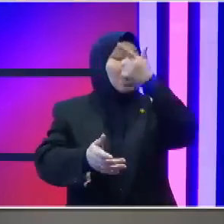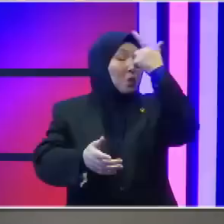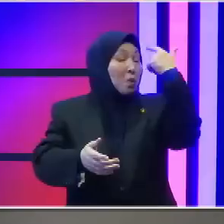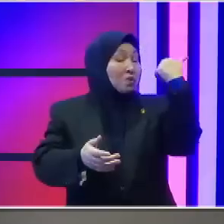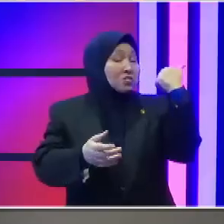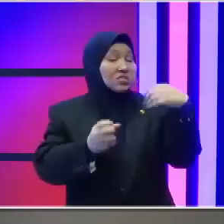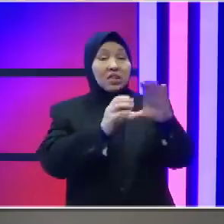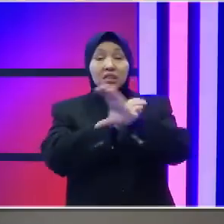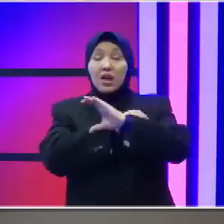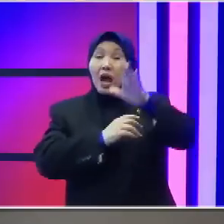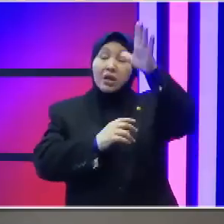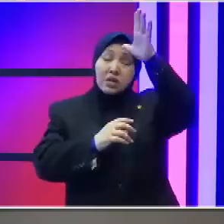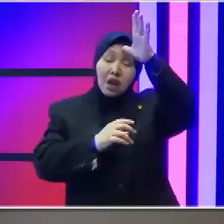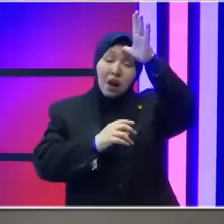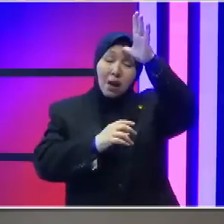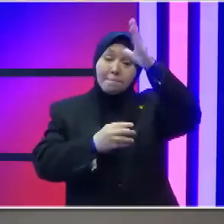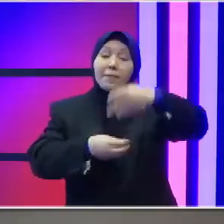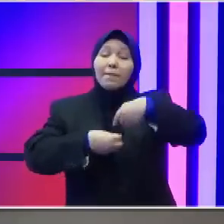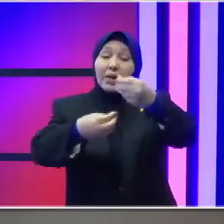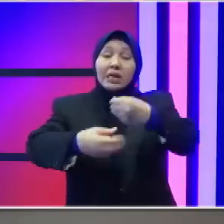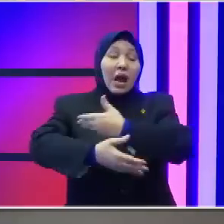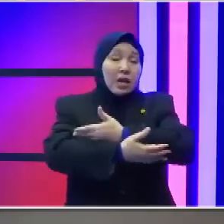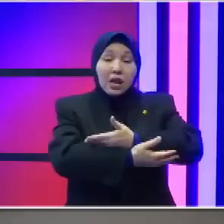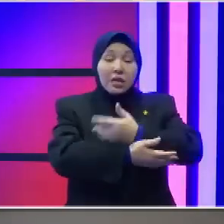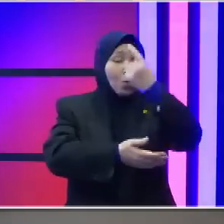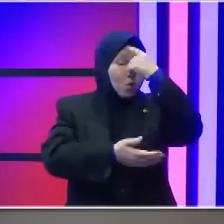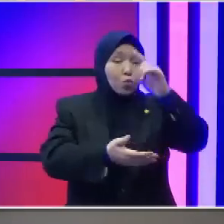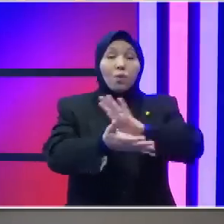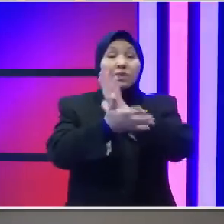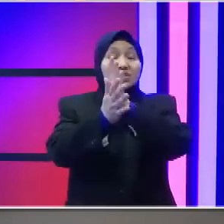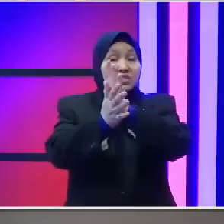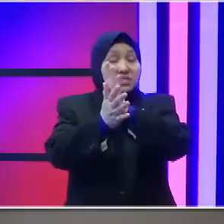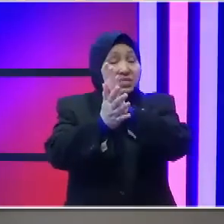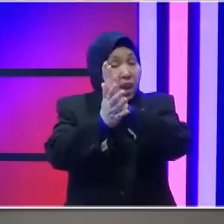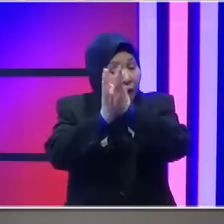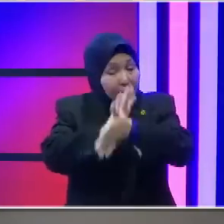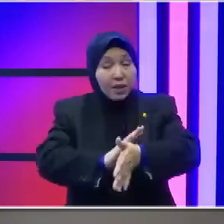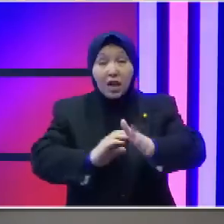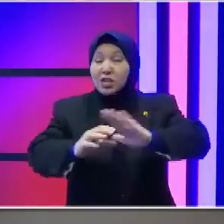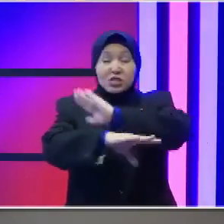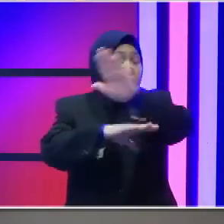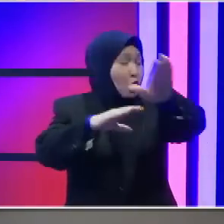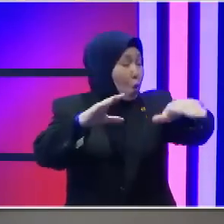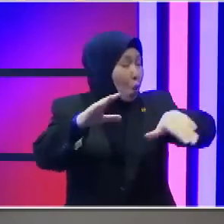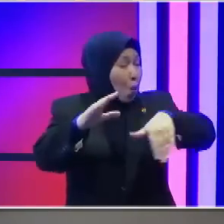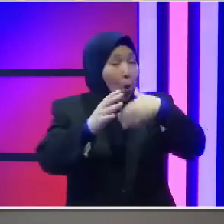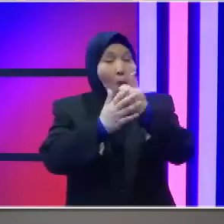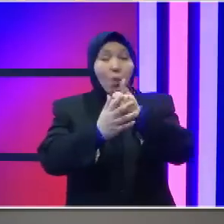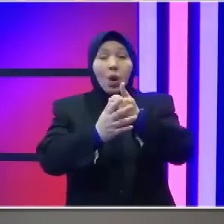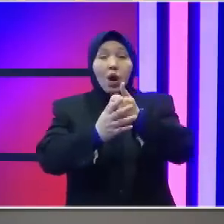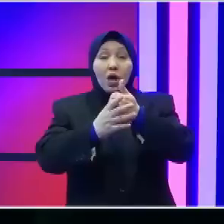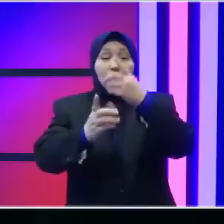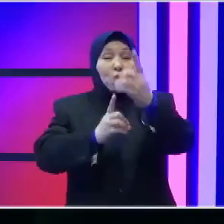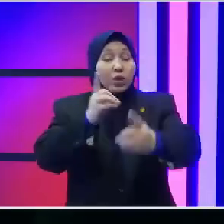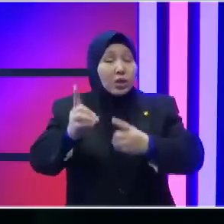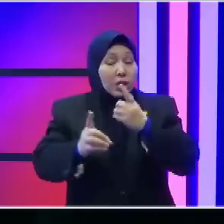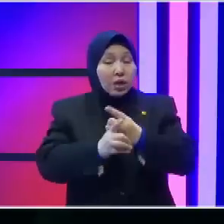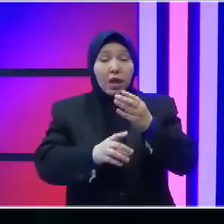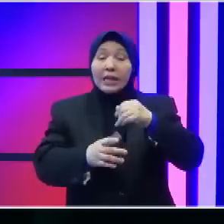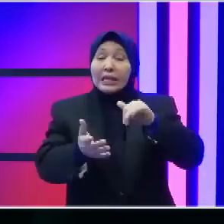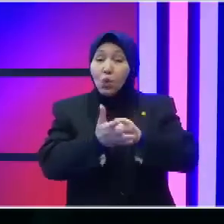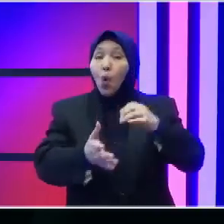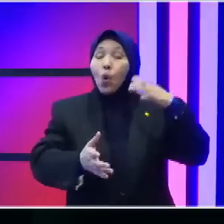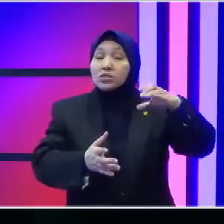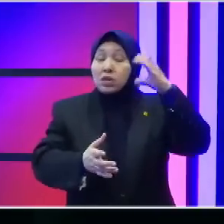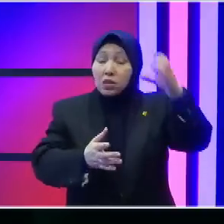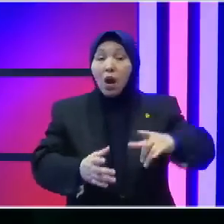ya, ayah memberi anaknya untuk menyelamatkan seluruh manusia. Itu konsep-konsep yang dibawakan, padahal sebenarnya